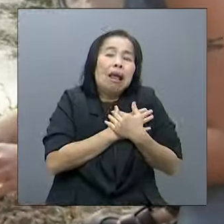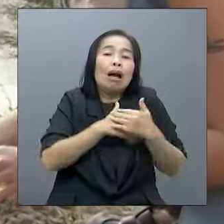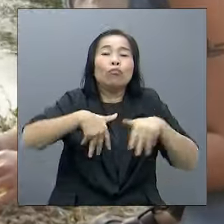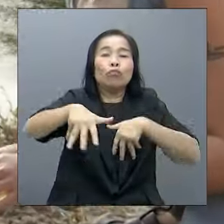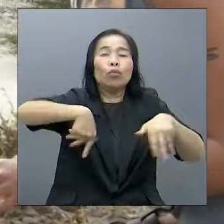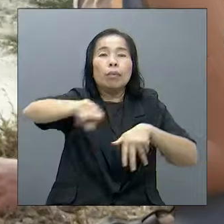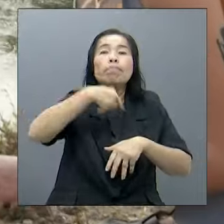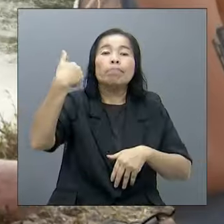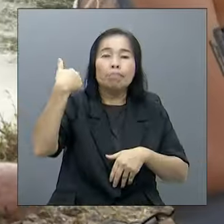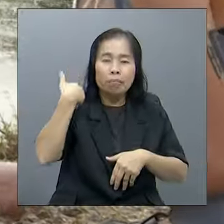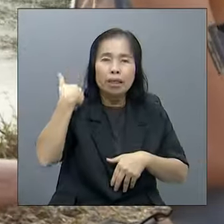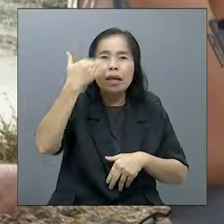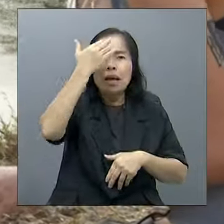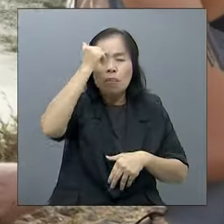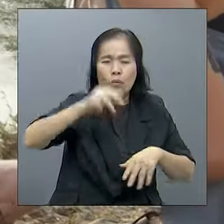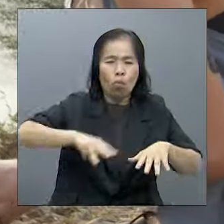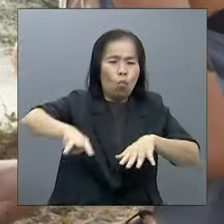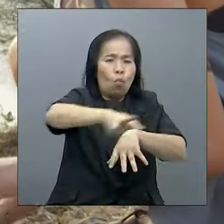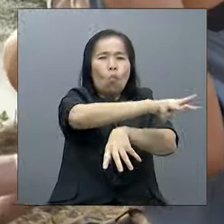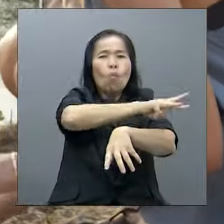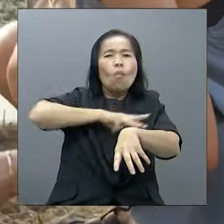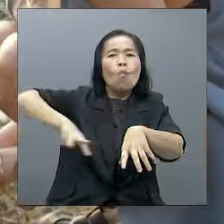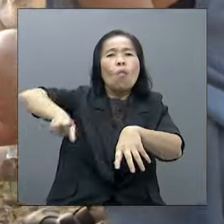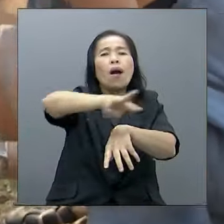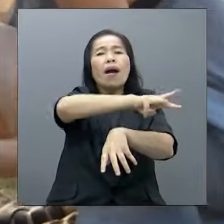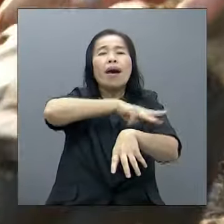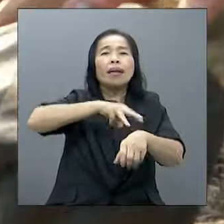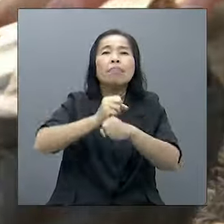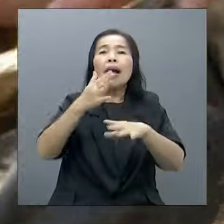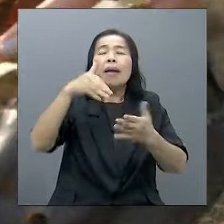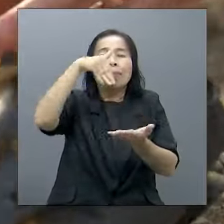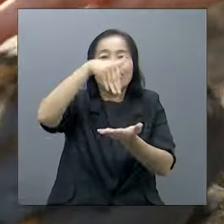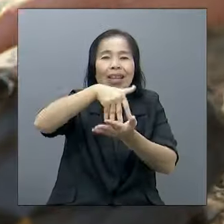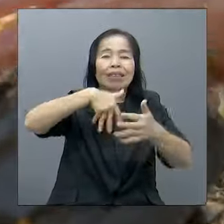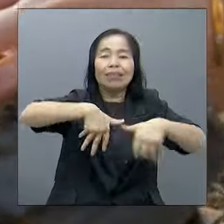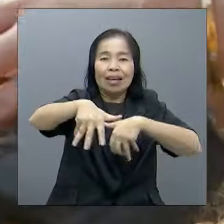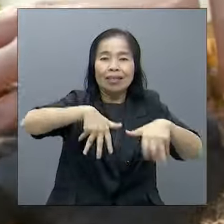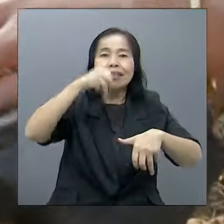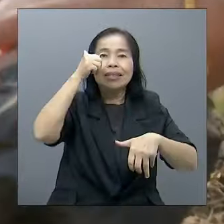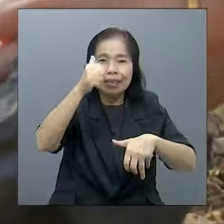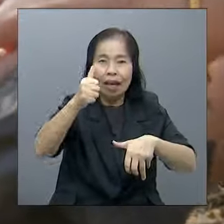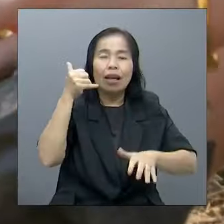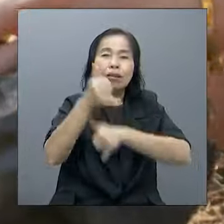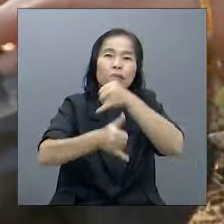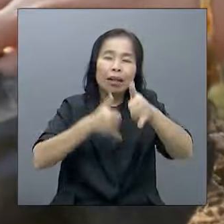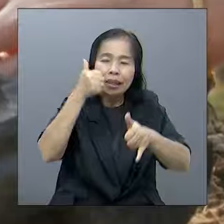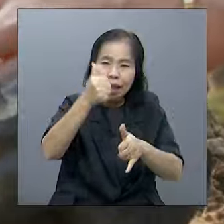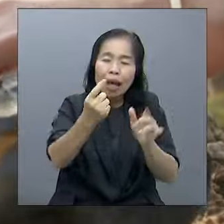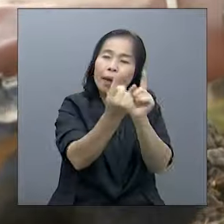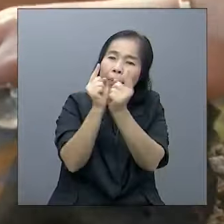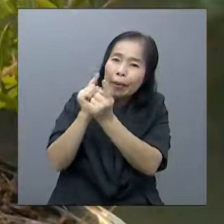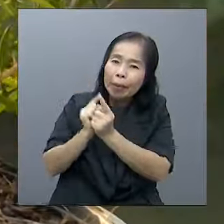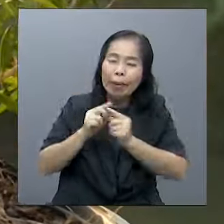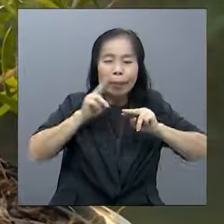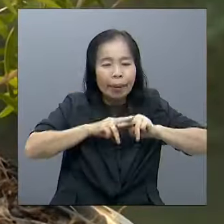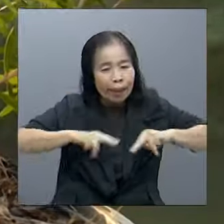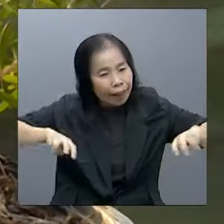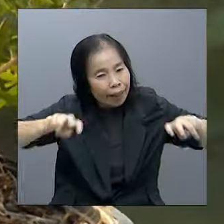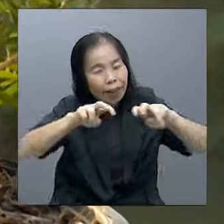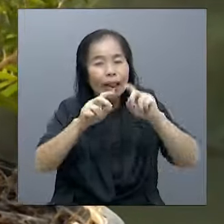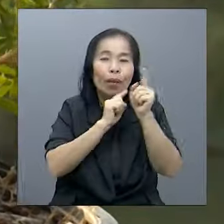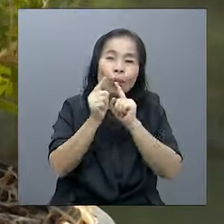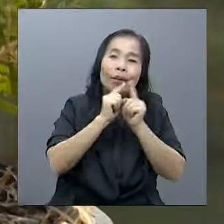ด้วยความที่พื้นที่ตรงนี้มันเป็นพื้นที่ที่เราอยากทำให้เป็นพื้นที่สาธารณะค่ะที่คนเนี่ยสามารถเข้ามาร่วมเจอกันพูดคุยกันได้แล้วก็เขาอย